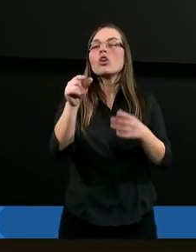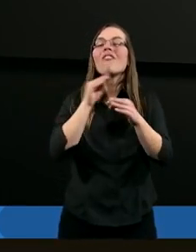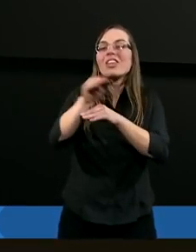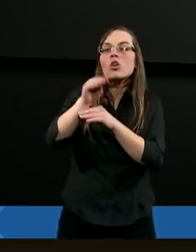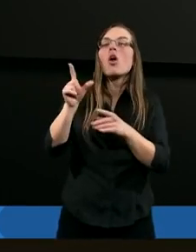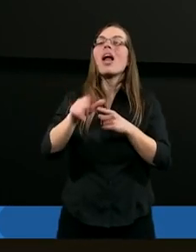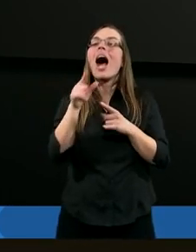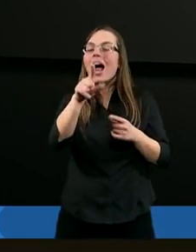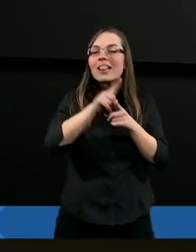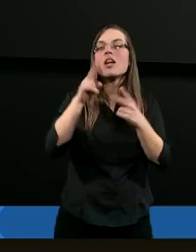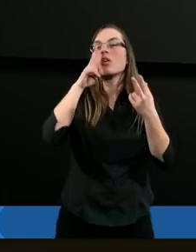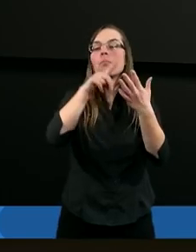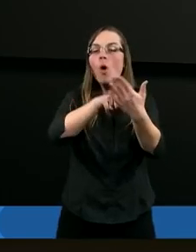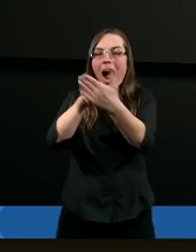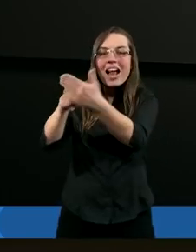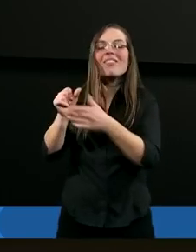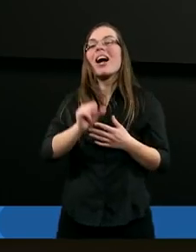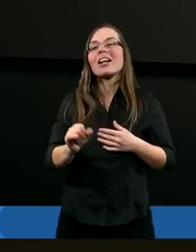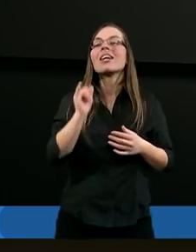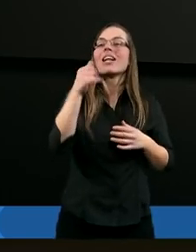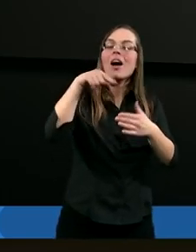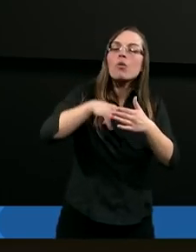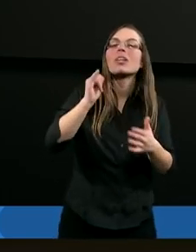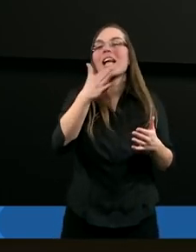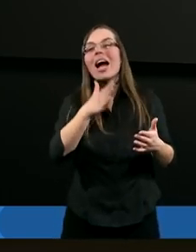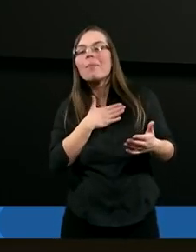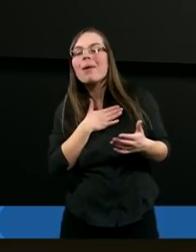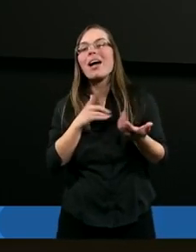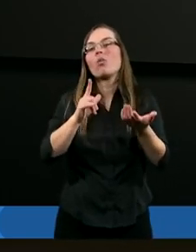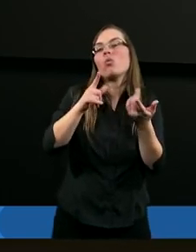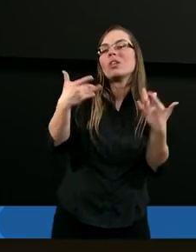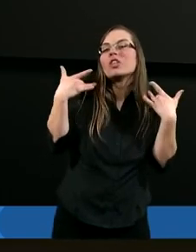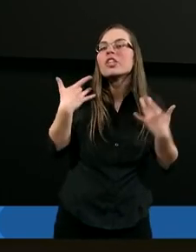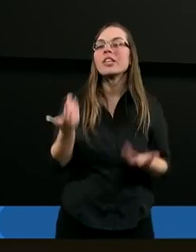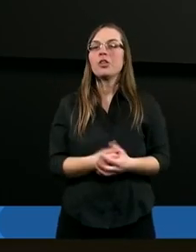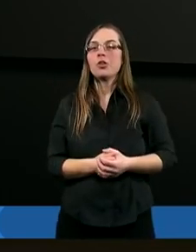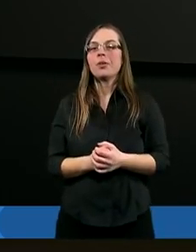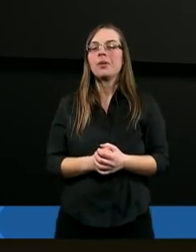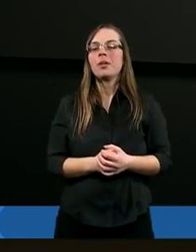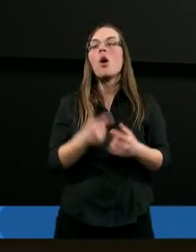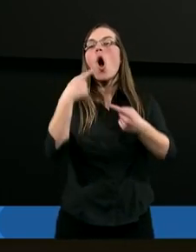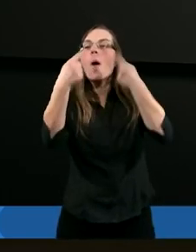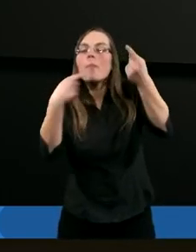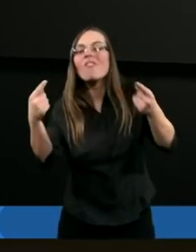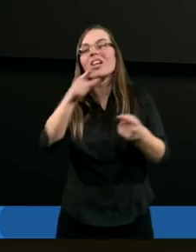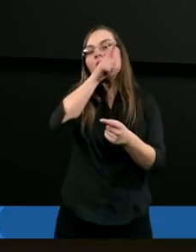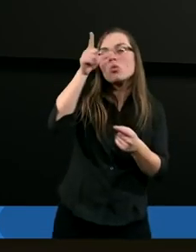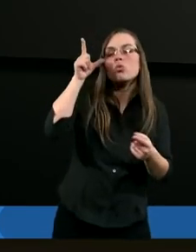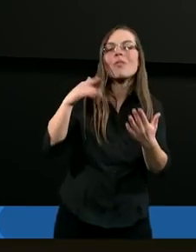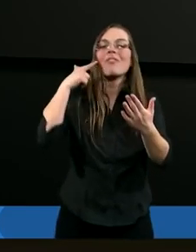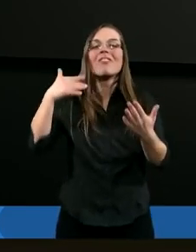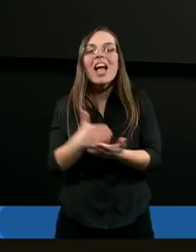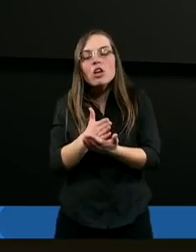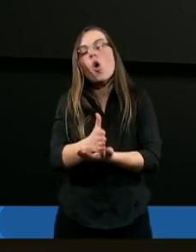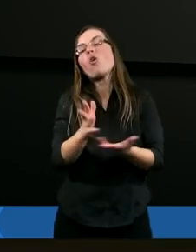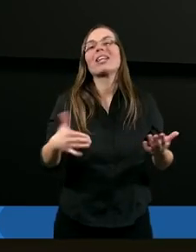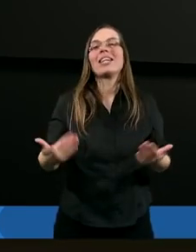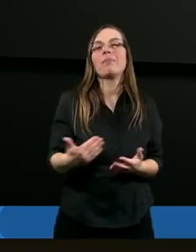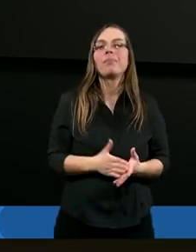Ich tam szkolono, ale pokazywano im rzekome błędy tylko, jak mają ewentualnie odpowiadać ludziom